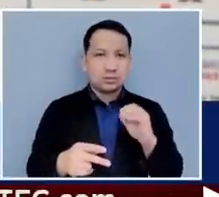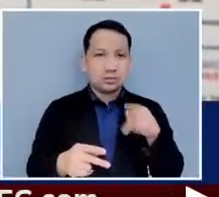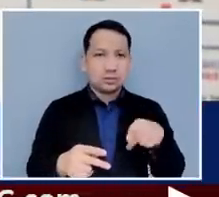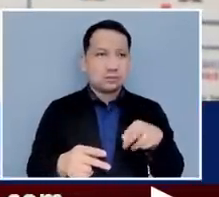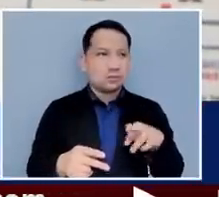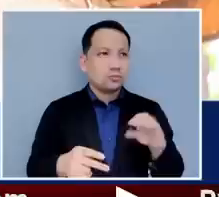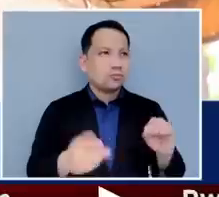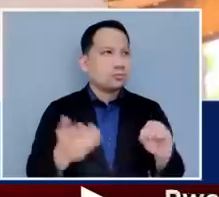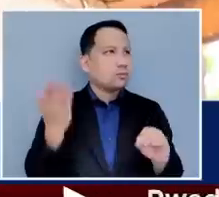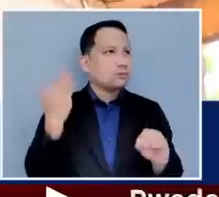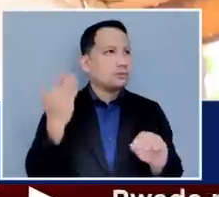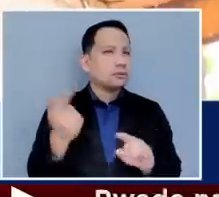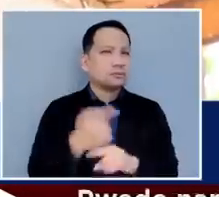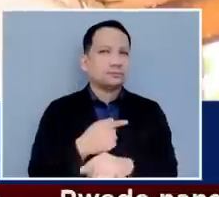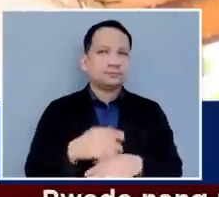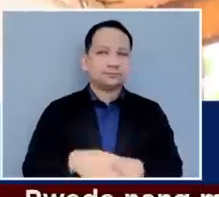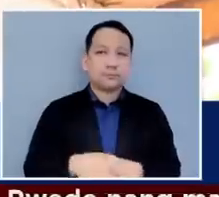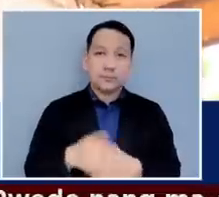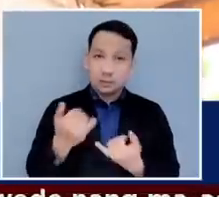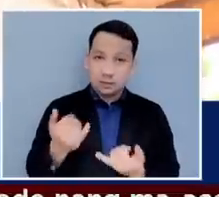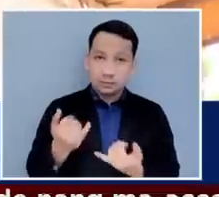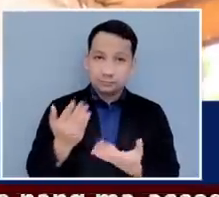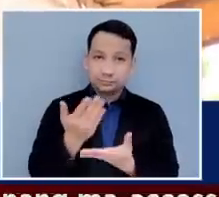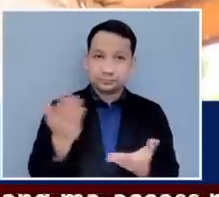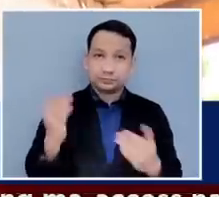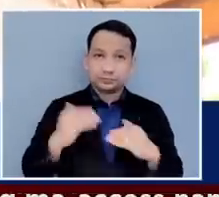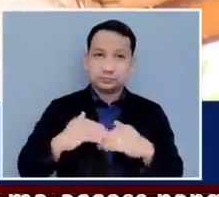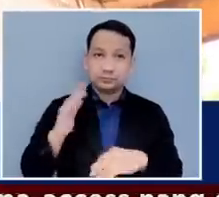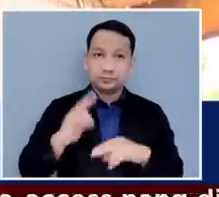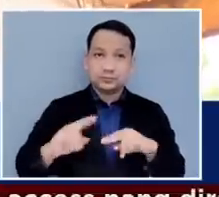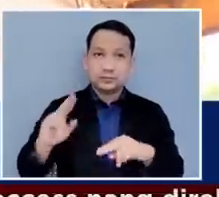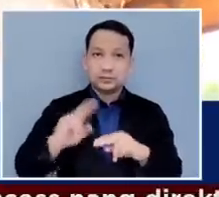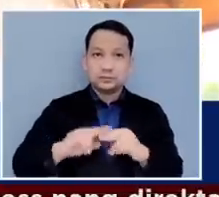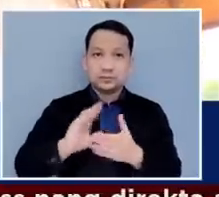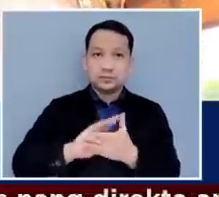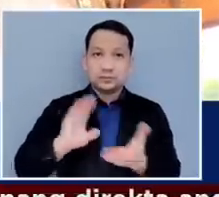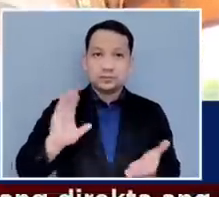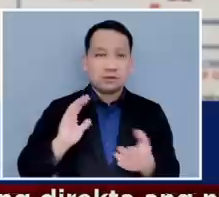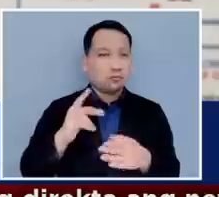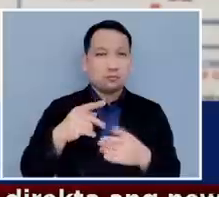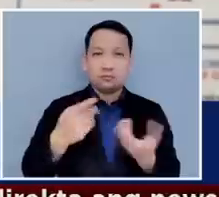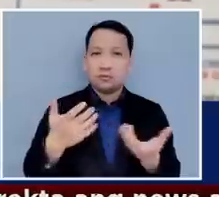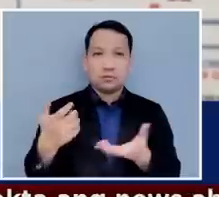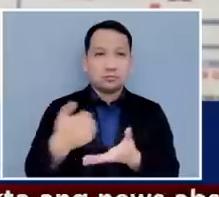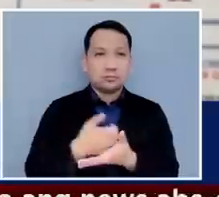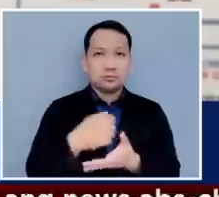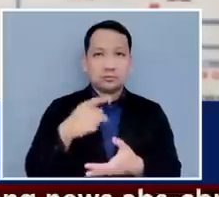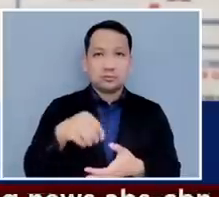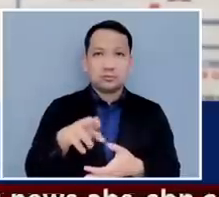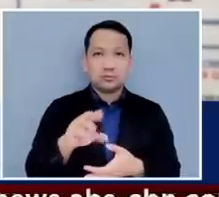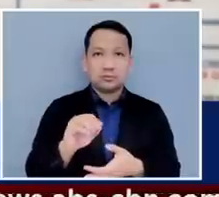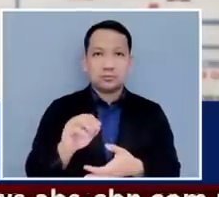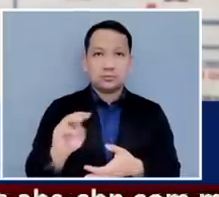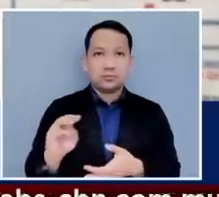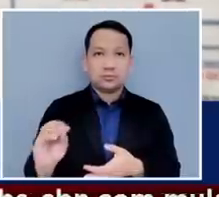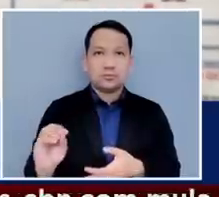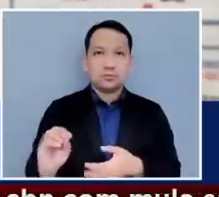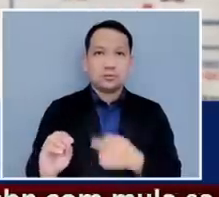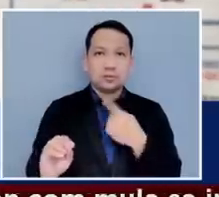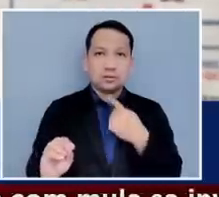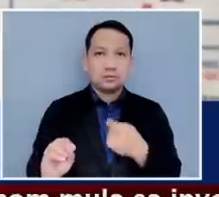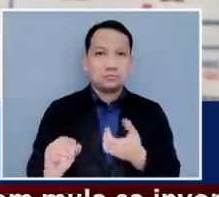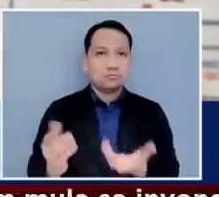Matagal ng panahon na yun. Ngayon, medyo tumaas na. Pero kung walang promo yun, igagrab mo ba? Hindi. Bakit?